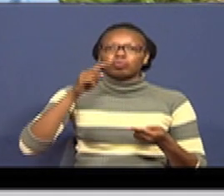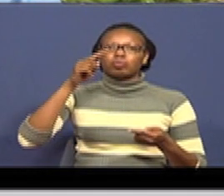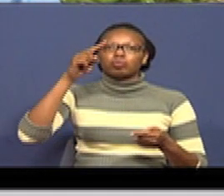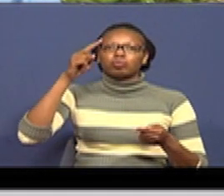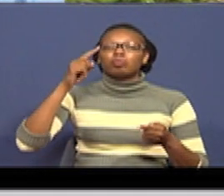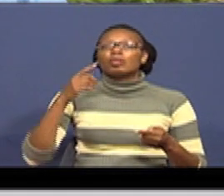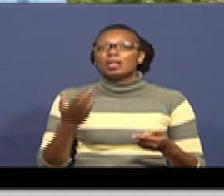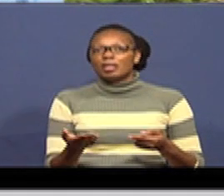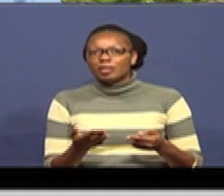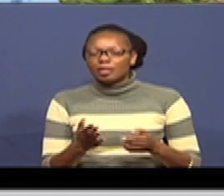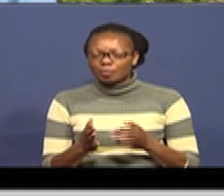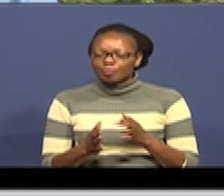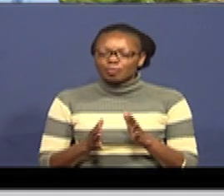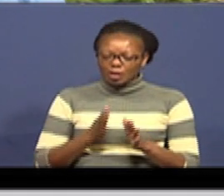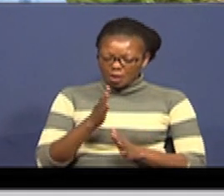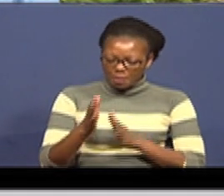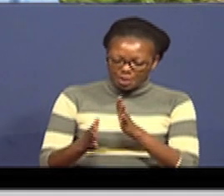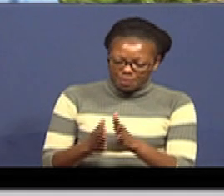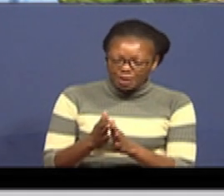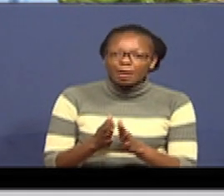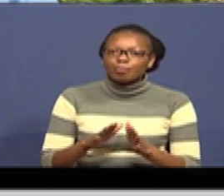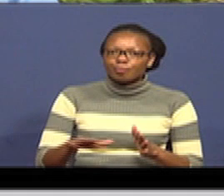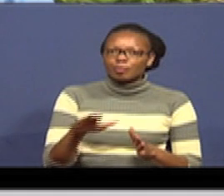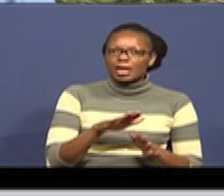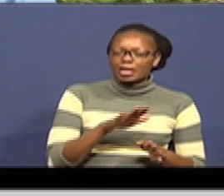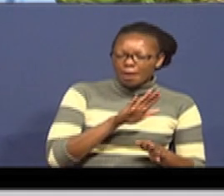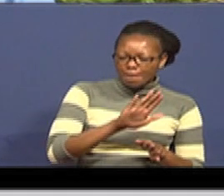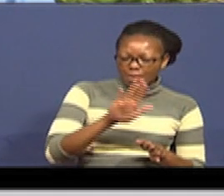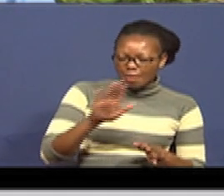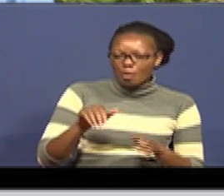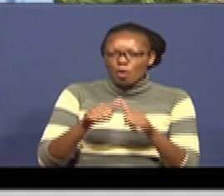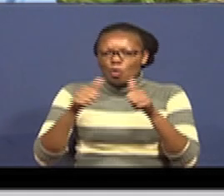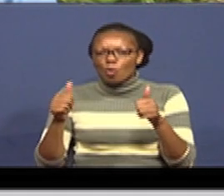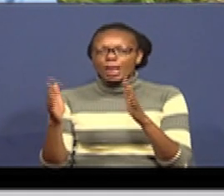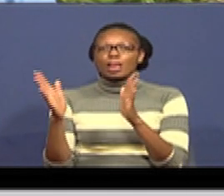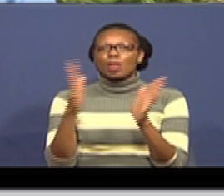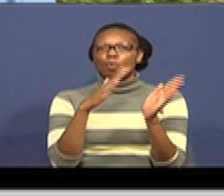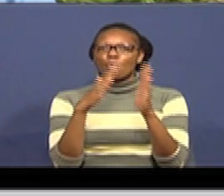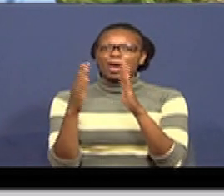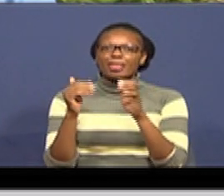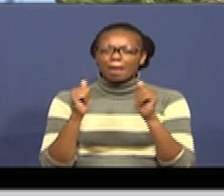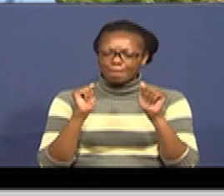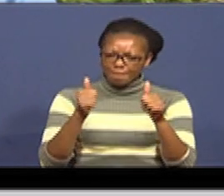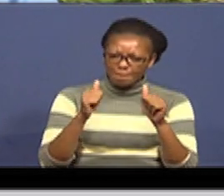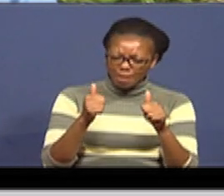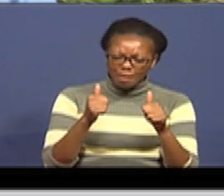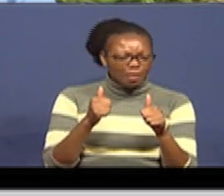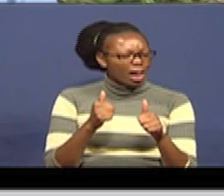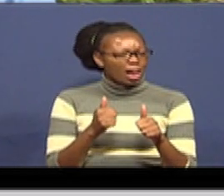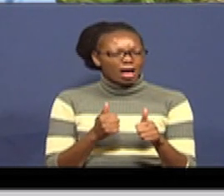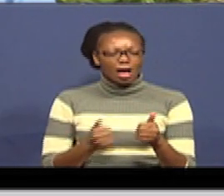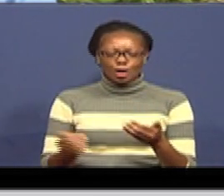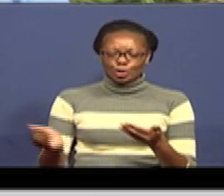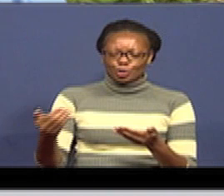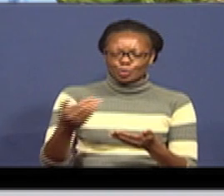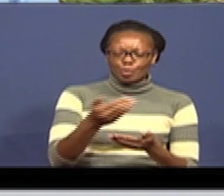mazao yake yatakuwa mengi ikiwa uko na mbegu nzuri, umetengeneza shamba lako vizuri, au mahali